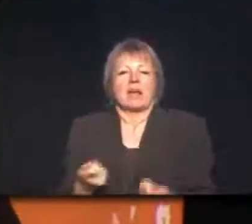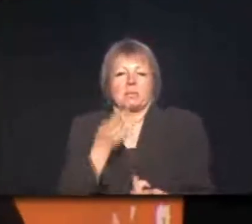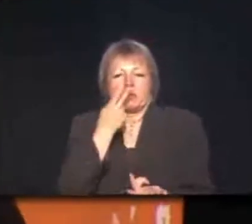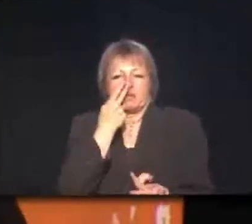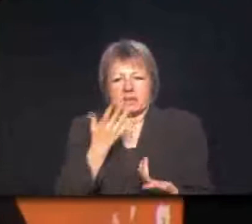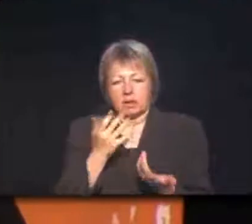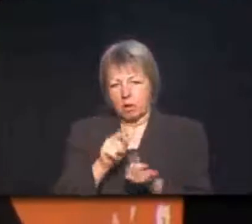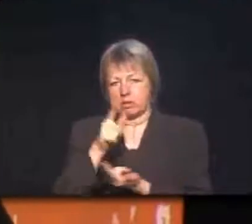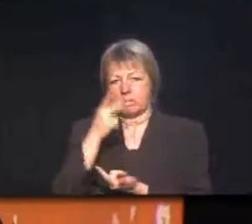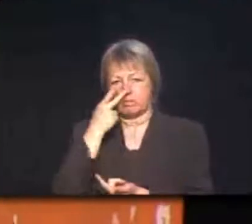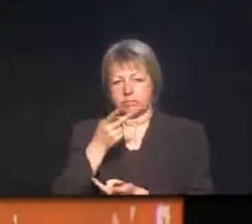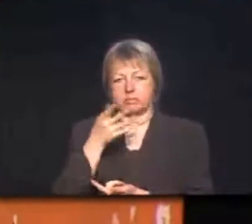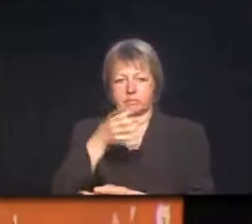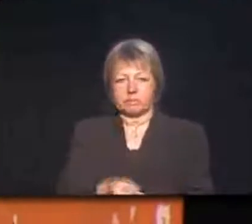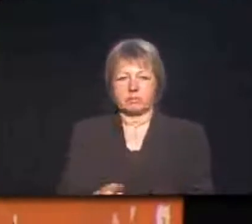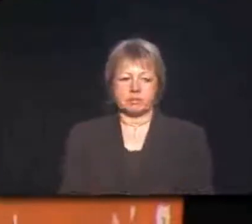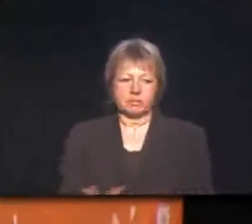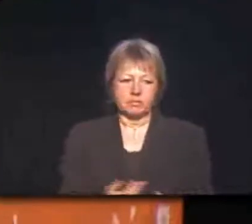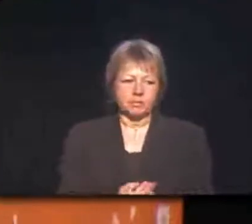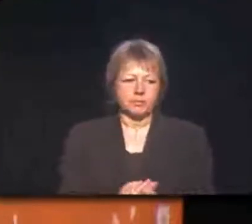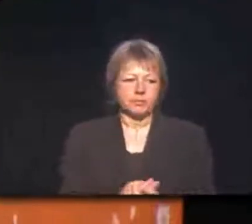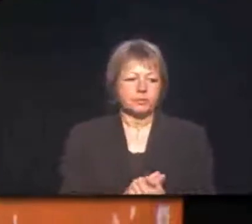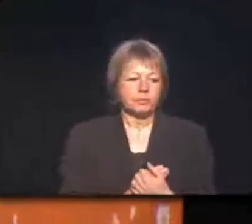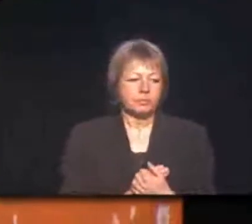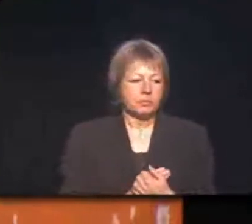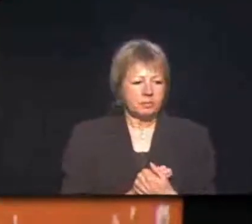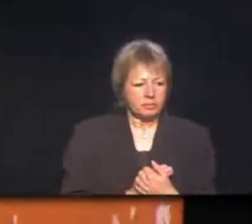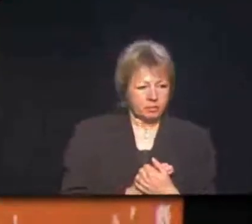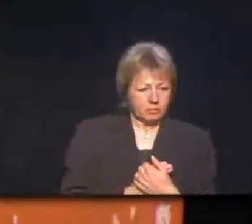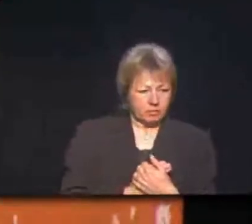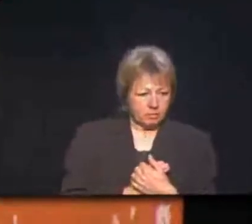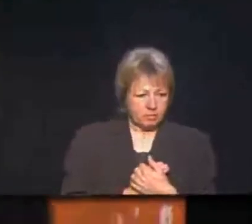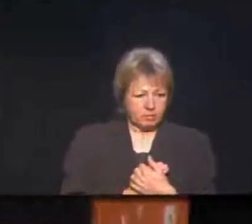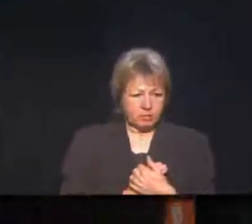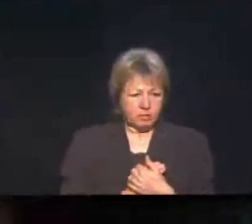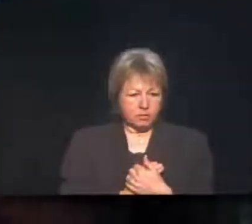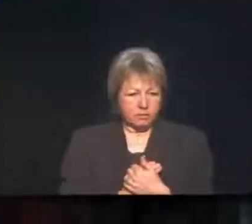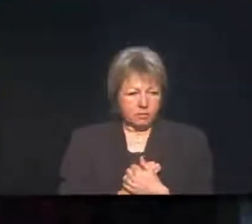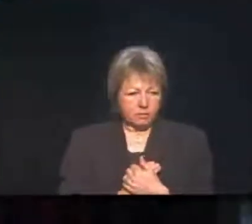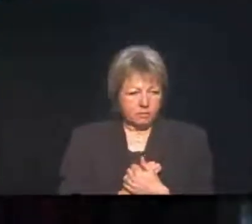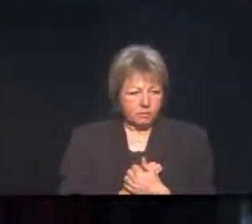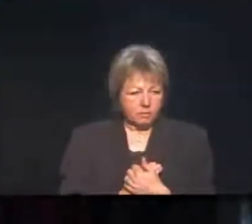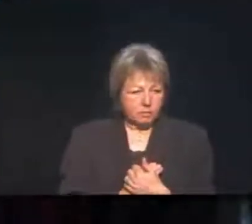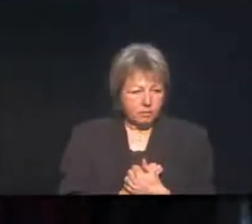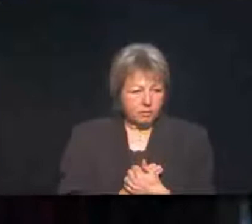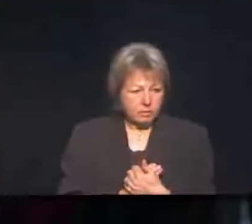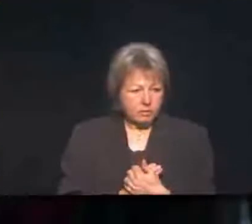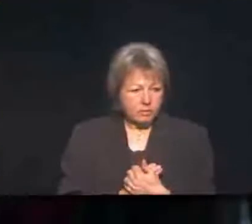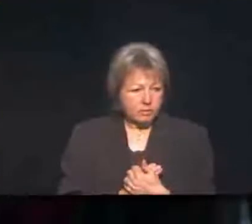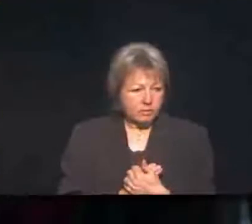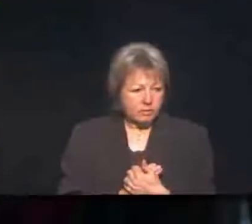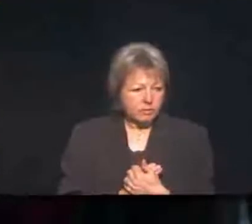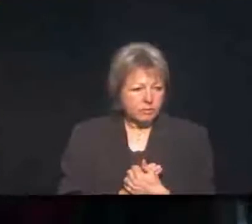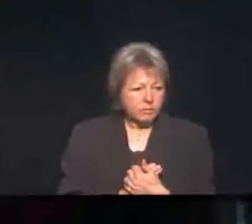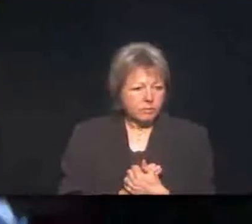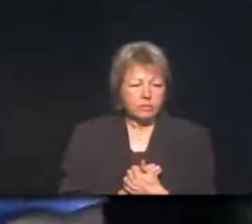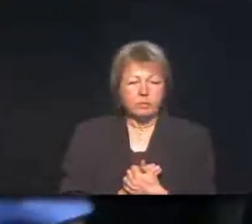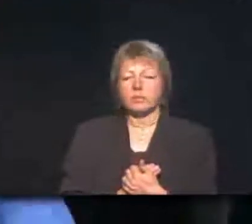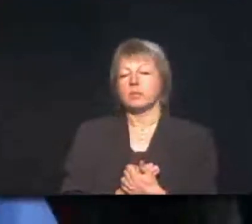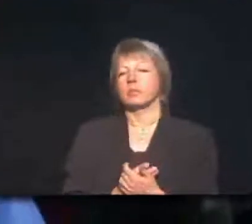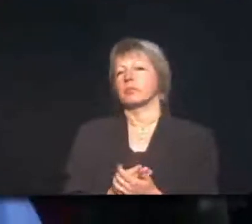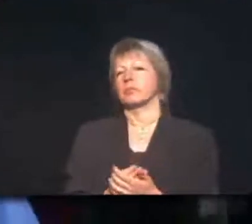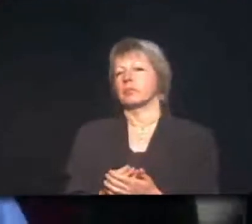das Ergebnis so wie das durchgeführt haben vielleicht gelingt es noch ich habe eine frage